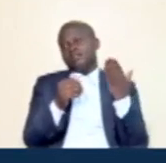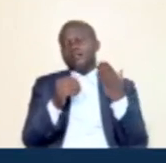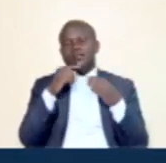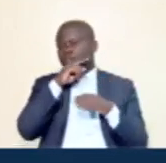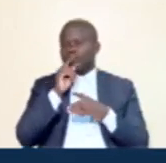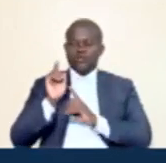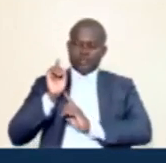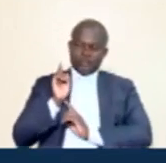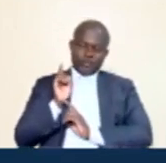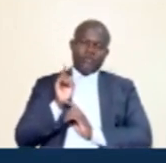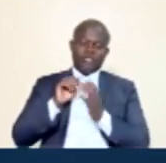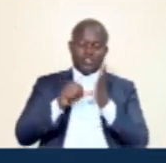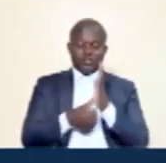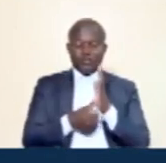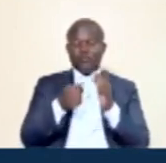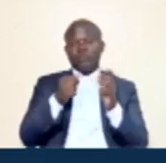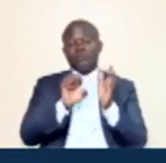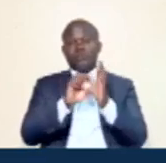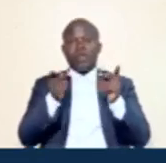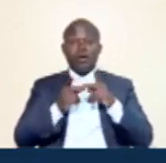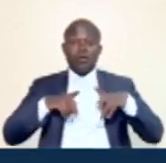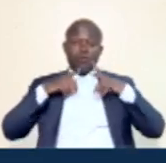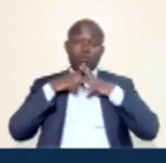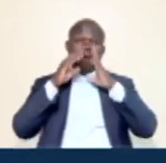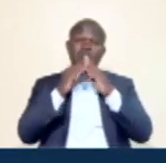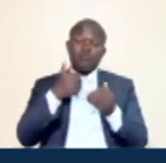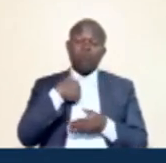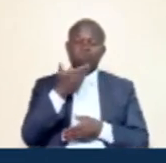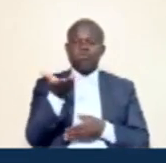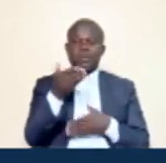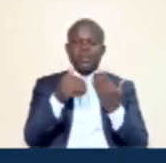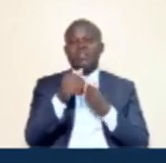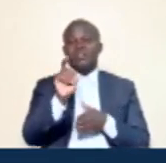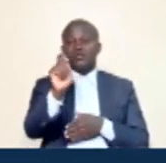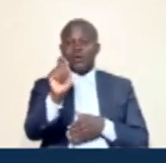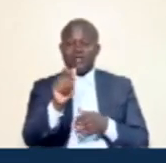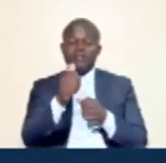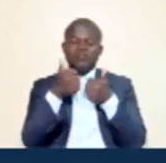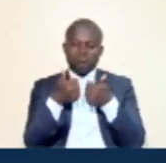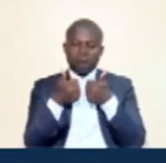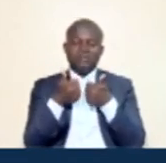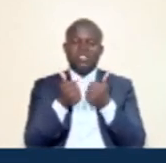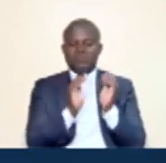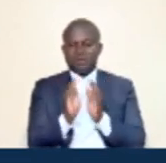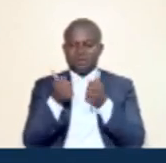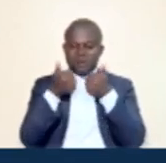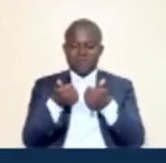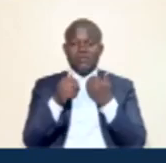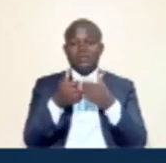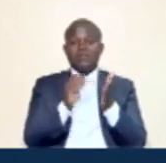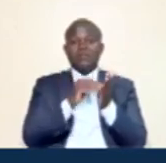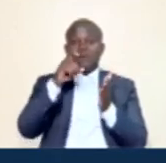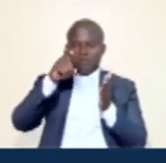birimo bijyanye n'aho gutaha, kuba bafite amazu yo gucuma, amacumbi yo kubamo, kuba bafite ubwiherero bukwiriye butunganye, kuba